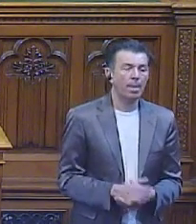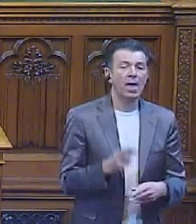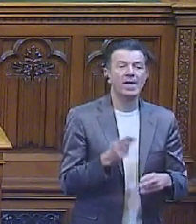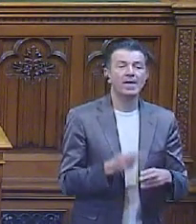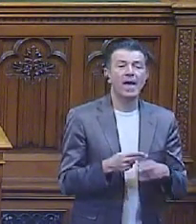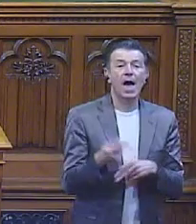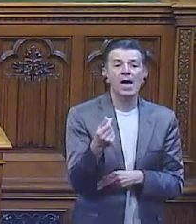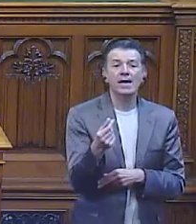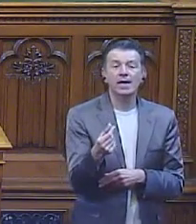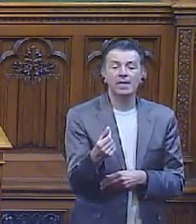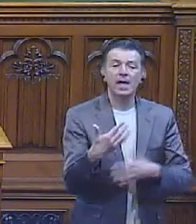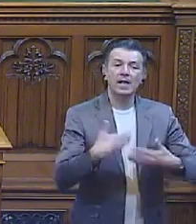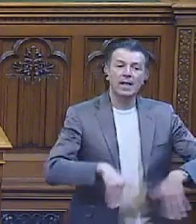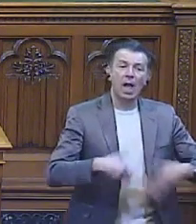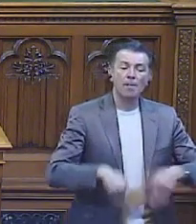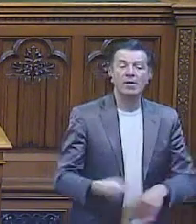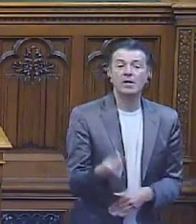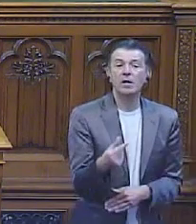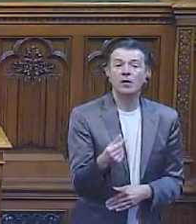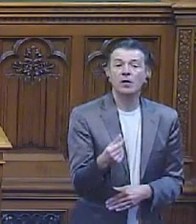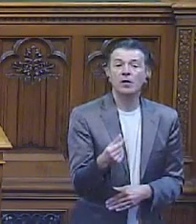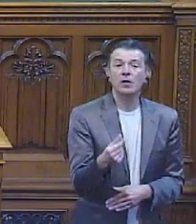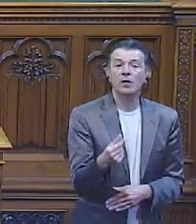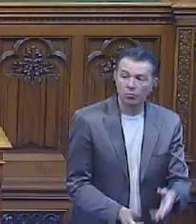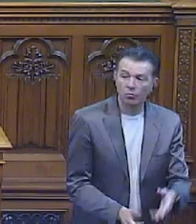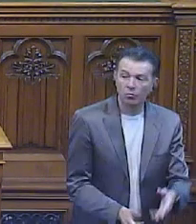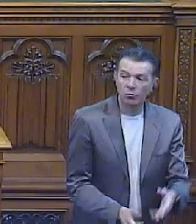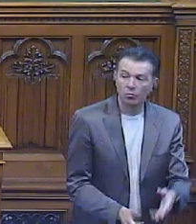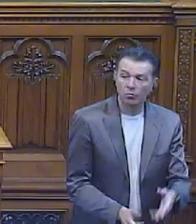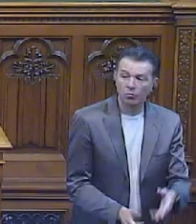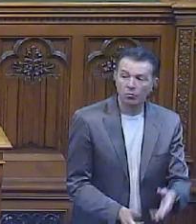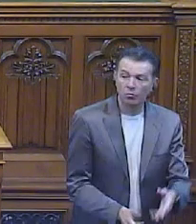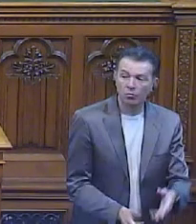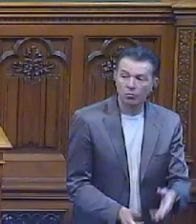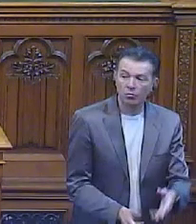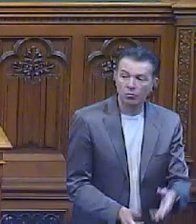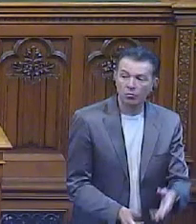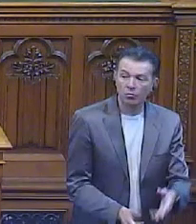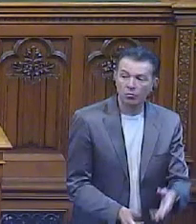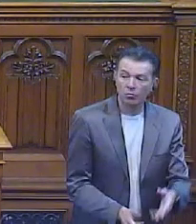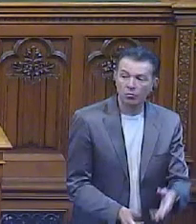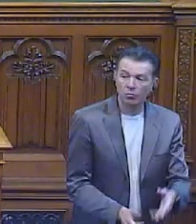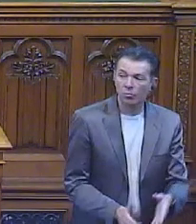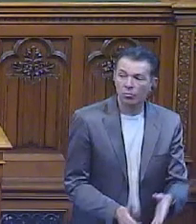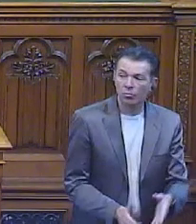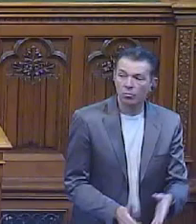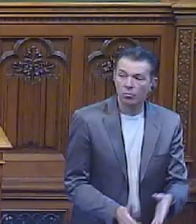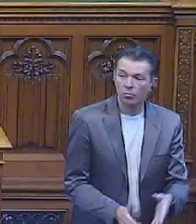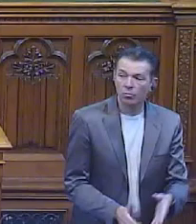Krankengelds, des Arbeitslosengelds und der Familienbeihilfe,